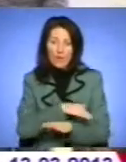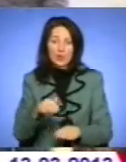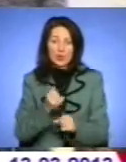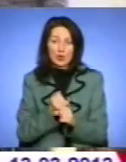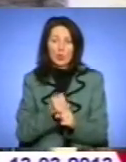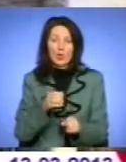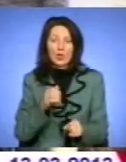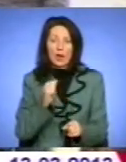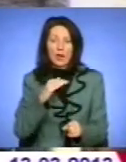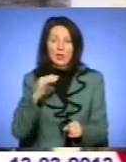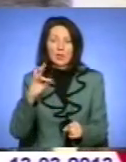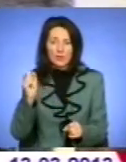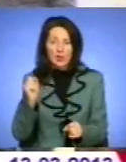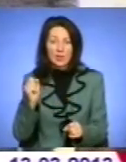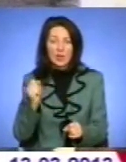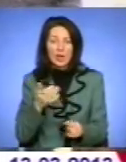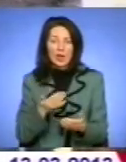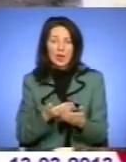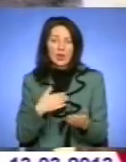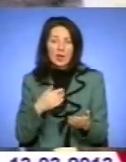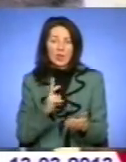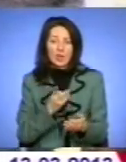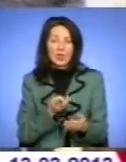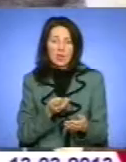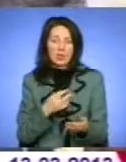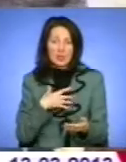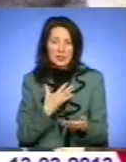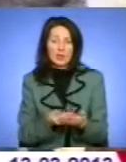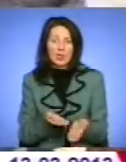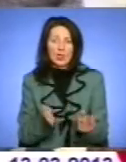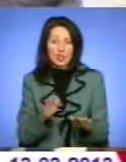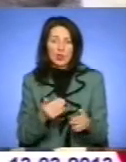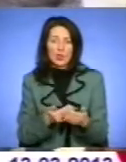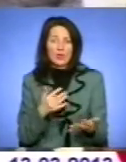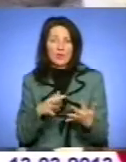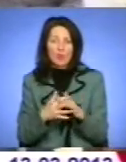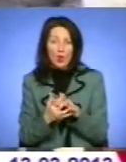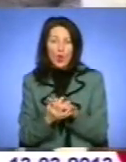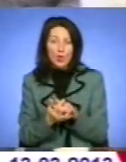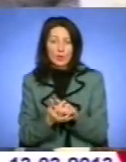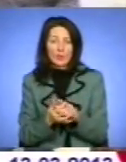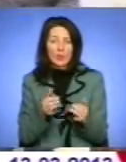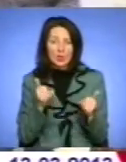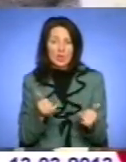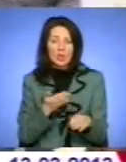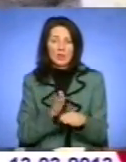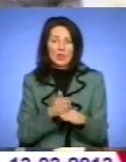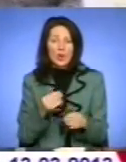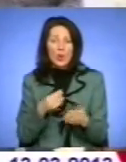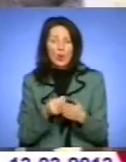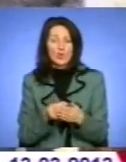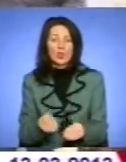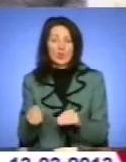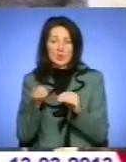який нам дістався у спадщину від колгоспу. І зараз виділяємо кошти на завезення від сіву.